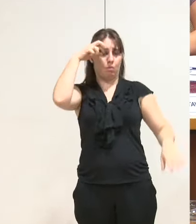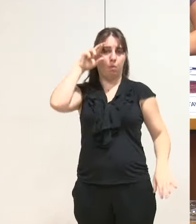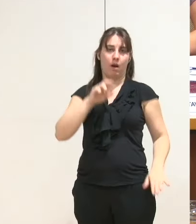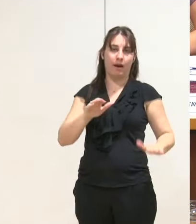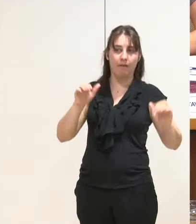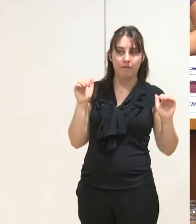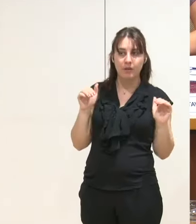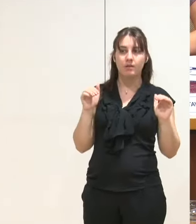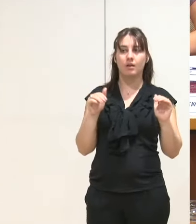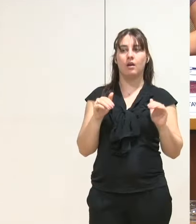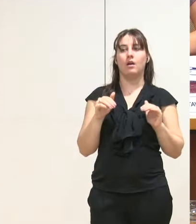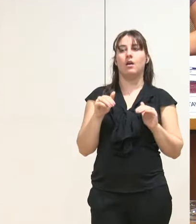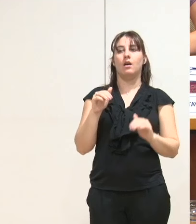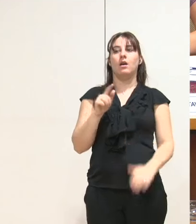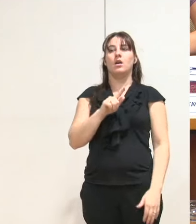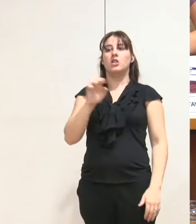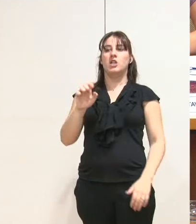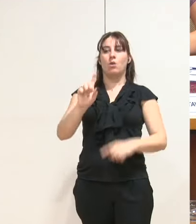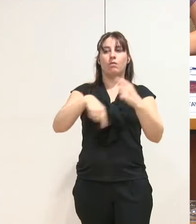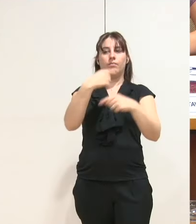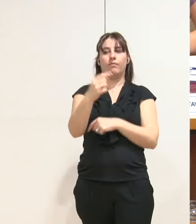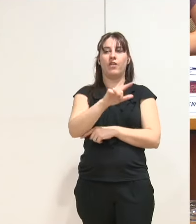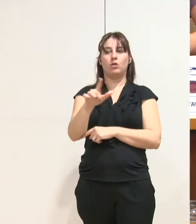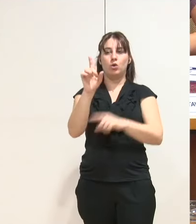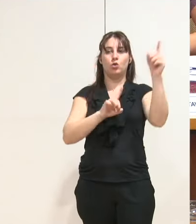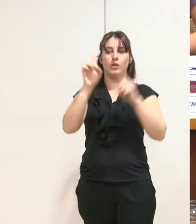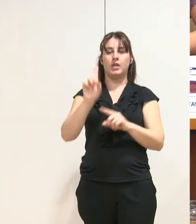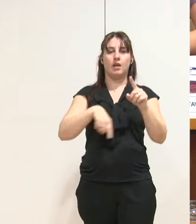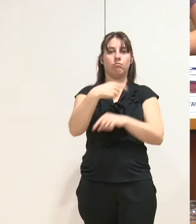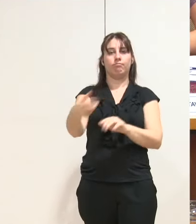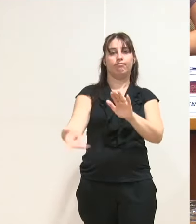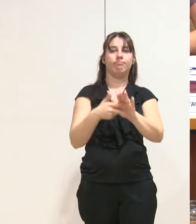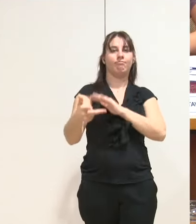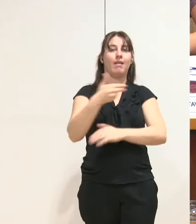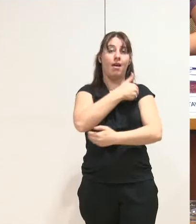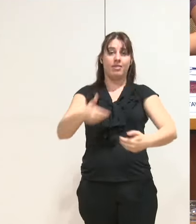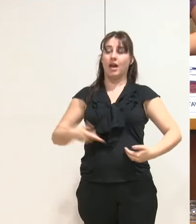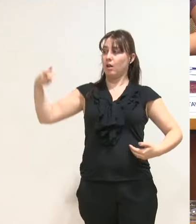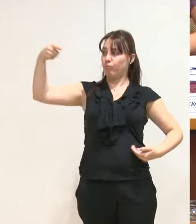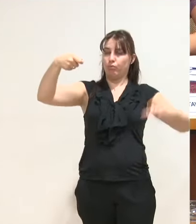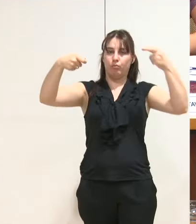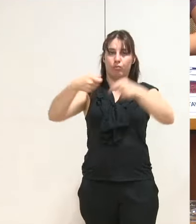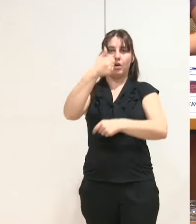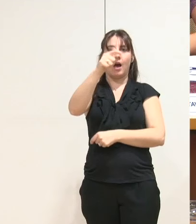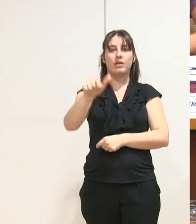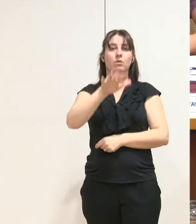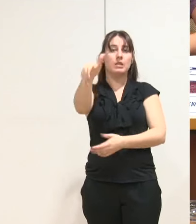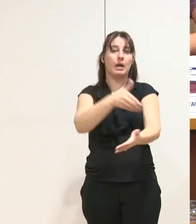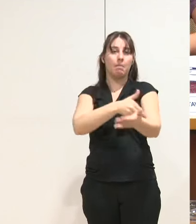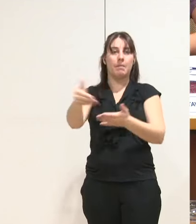l'age du 22 juillet prochain viendra valider cette dernière recapitalisation à hauteur d'1,5 million